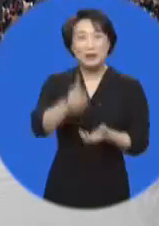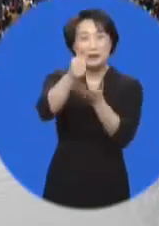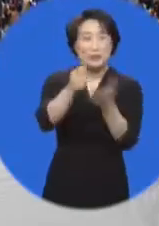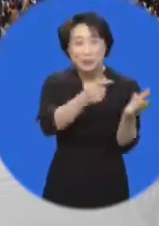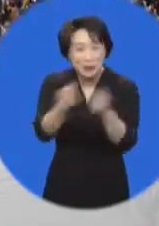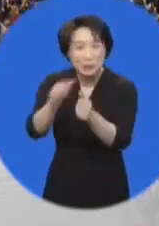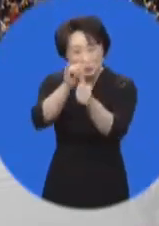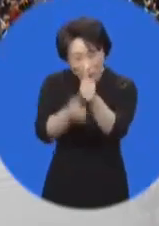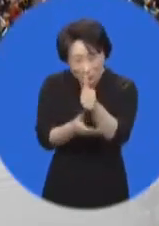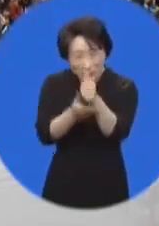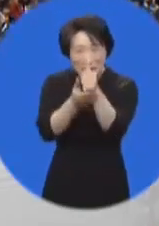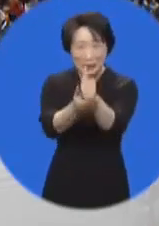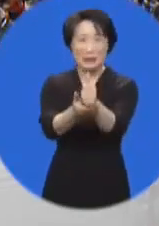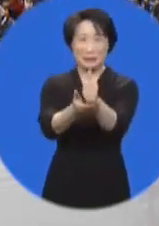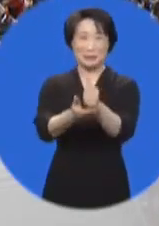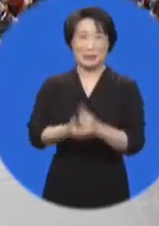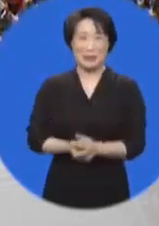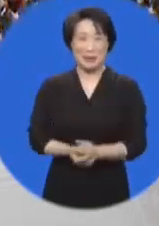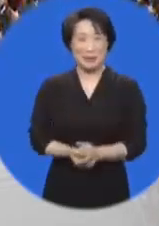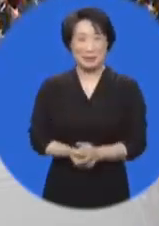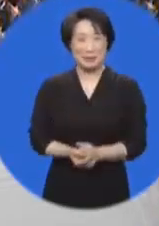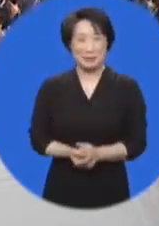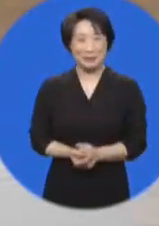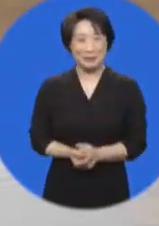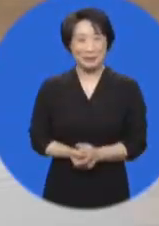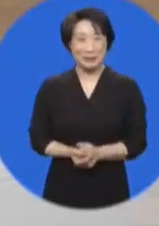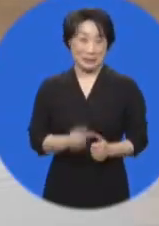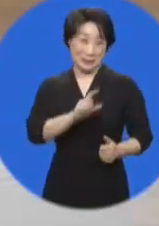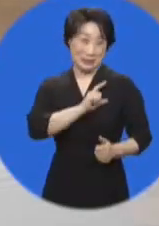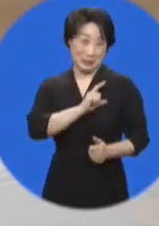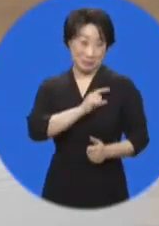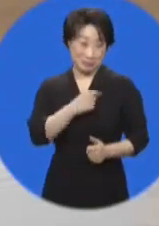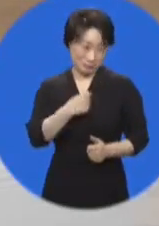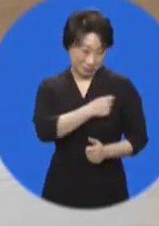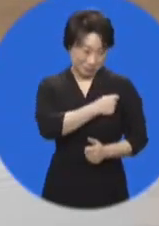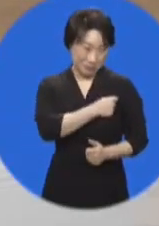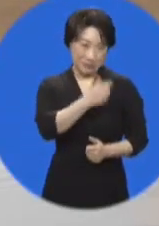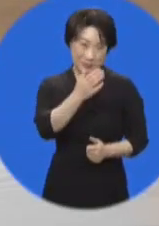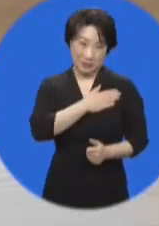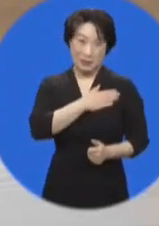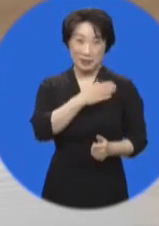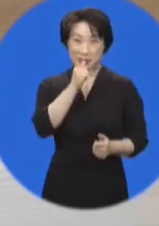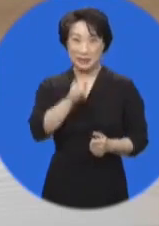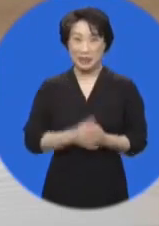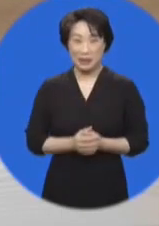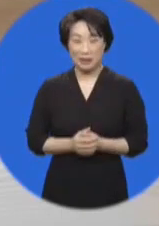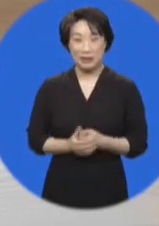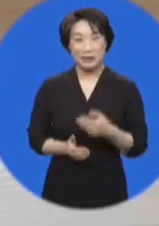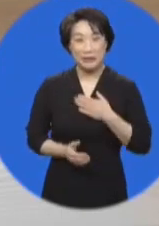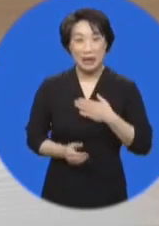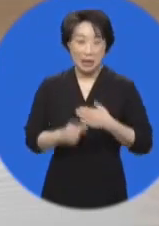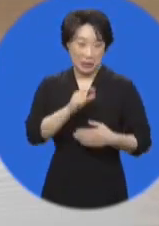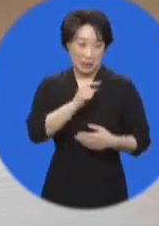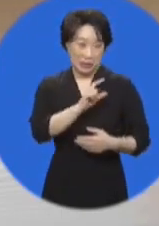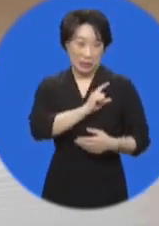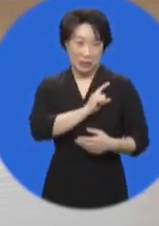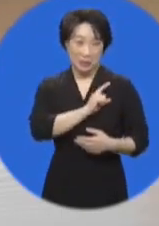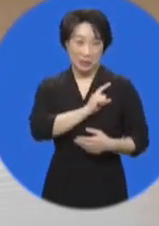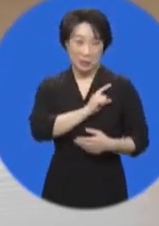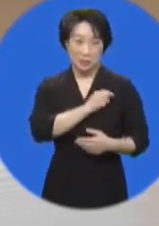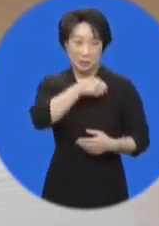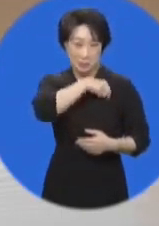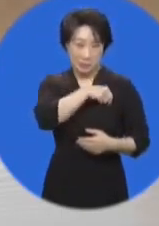주님처럼 섬기겠습니다. 그 명찰에 그렇게 달고 있다. 제가 이 명찰을 이렇게